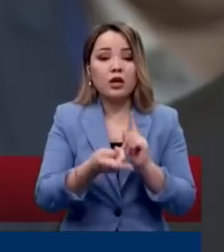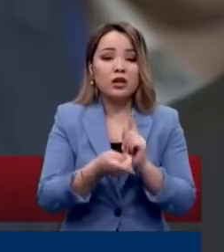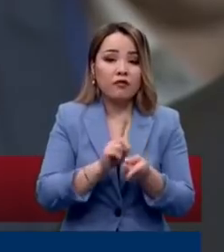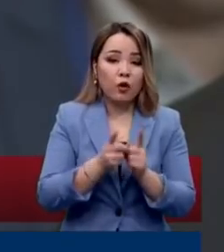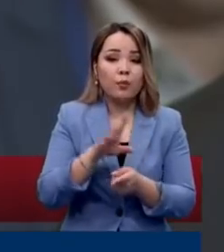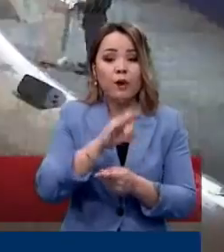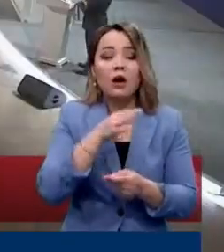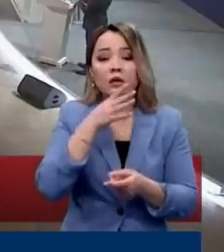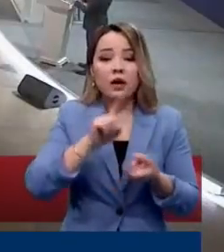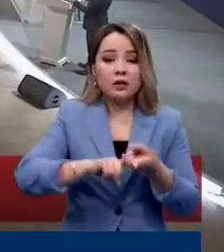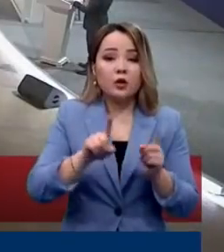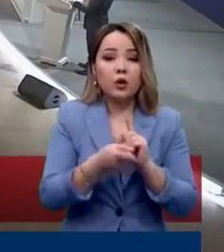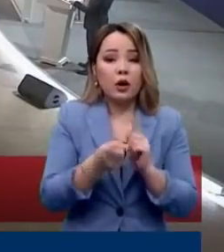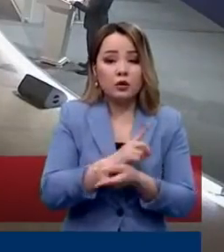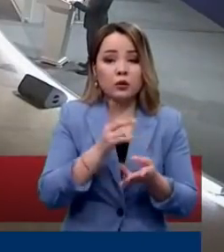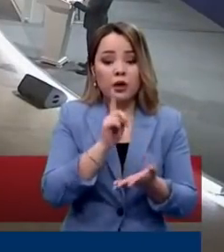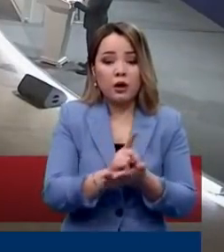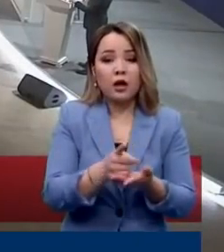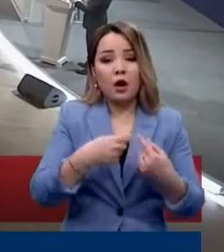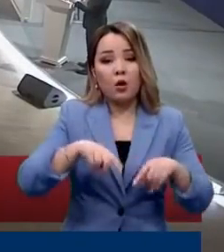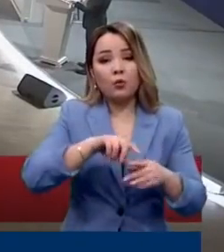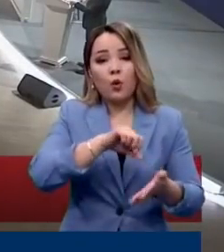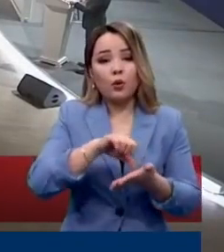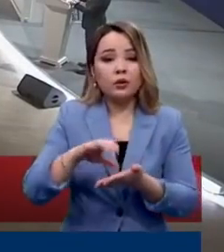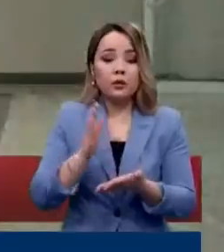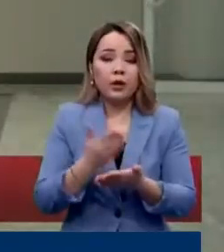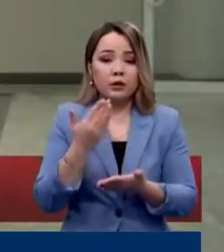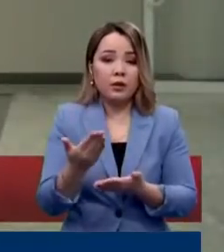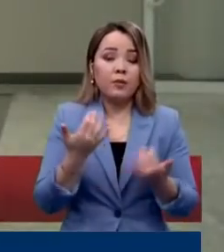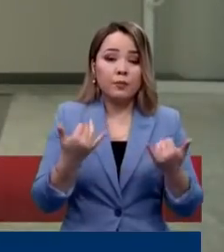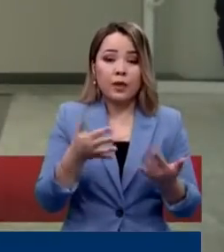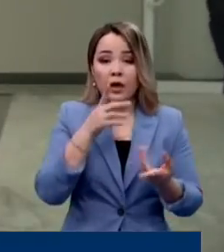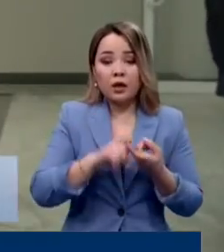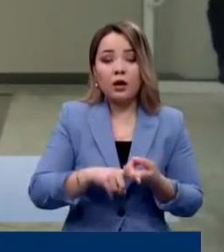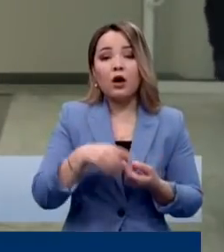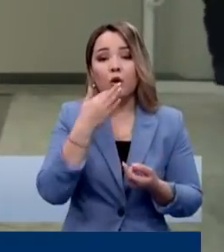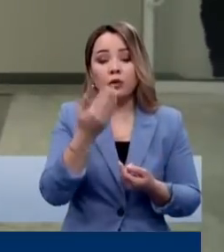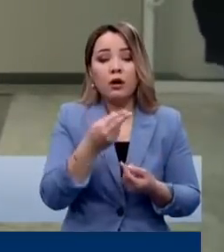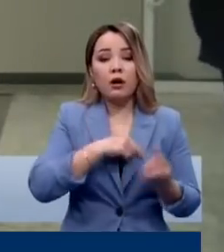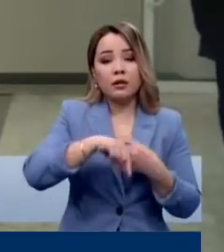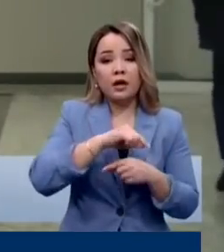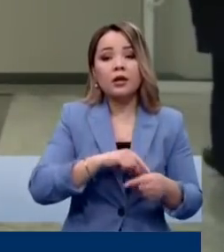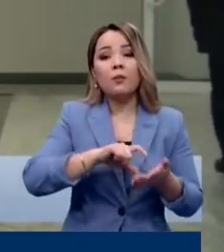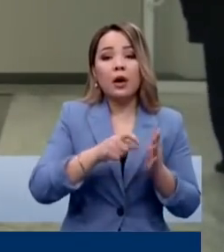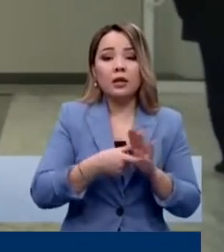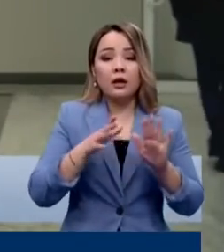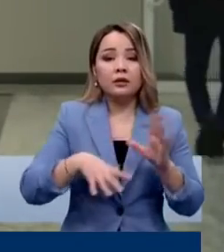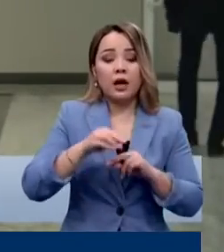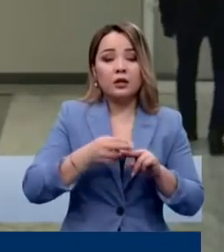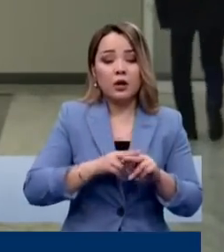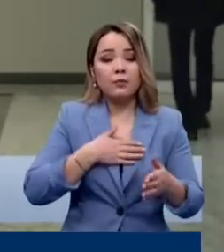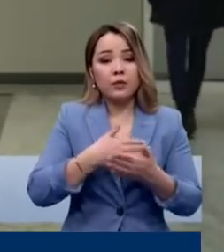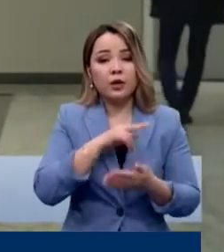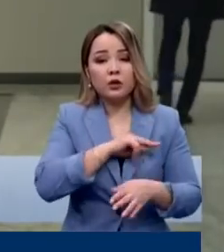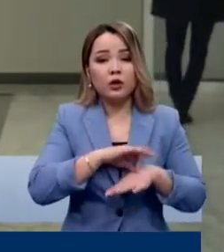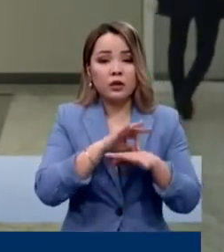реформаның мәніне айналуға тиіс дейді қауымдастық өкілдері. Біз қазіргі бар мына ұлттық кәсіпкерлер палатасын көкпарға салудың керегі